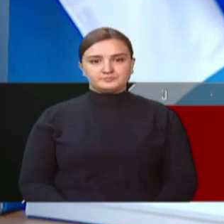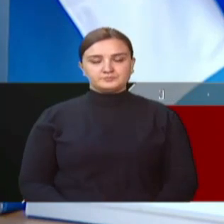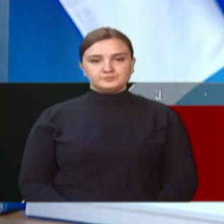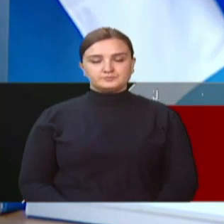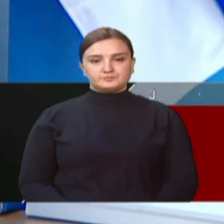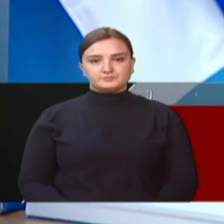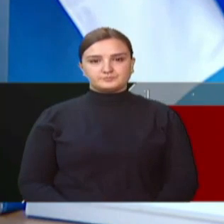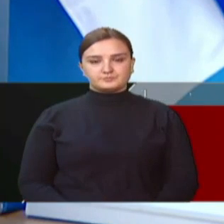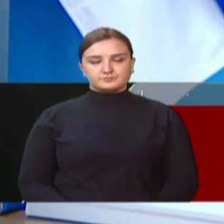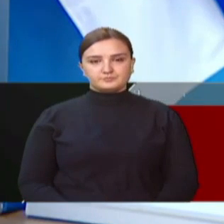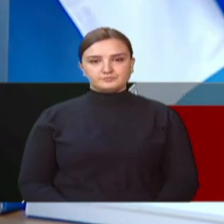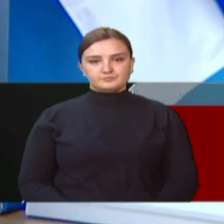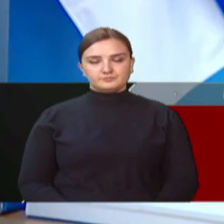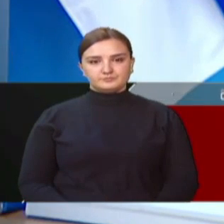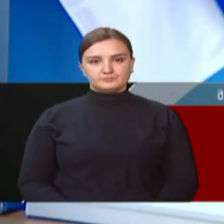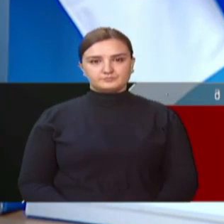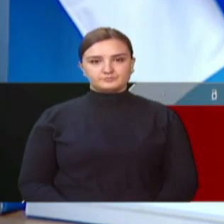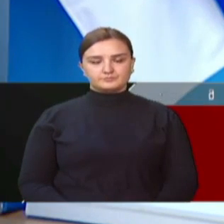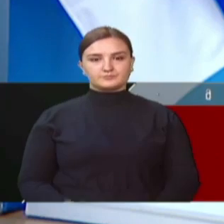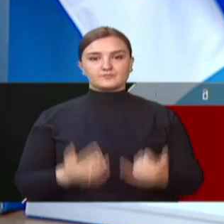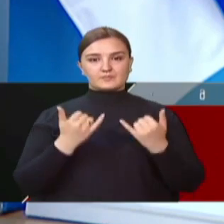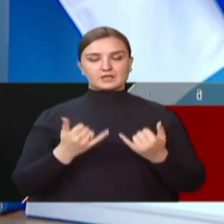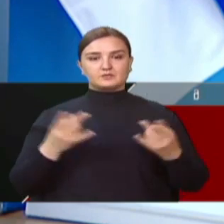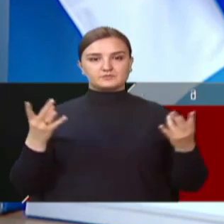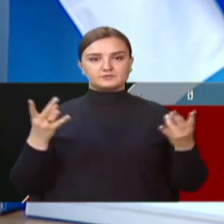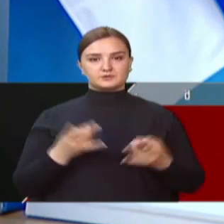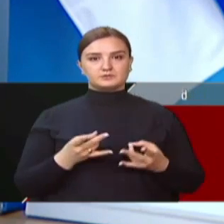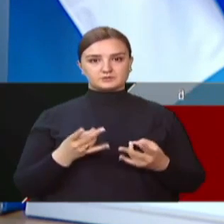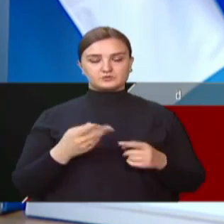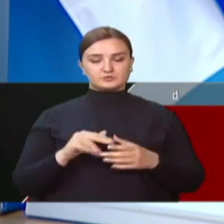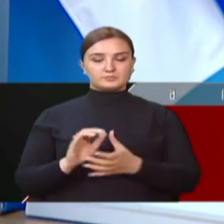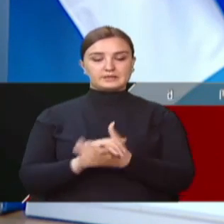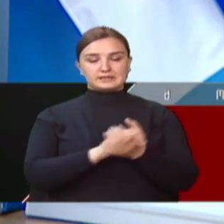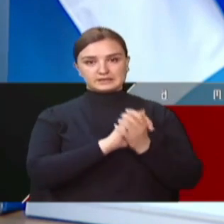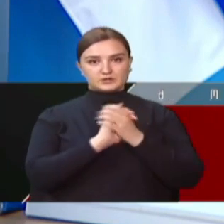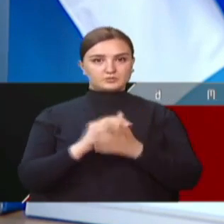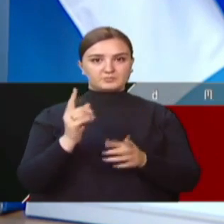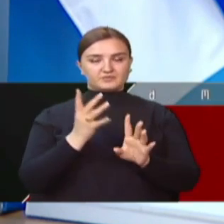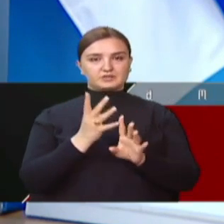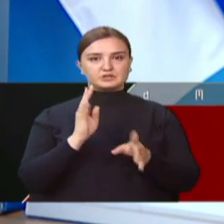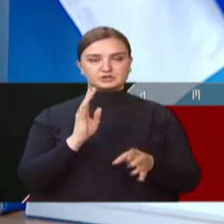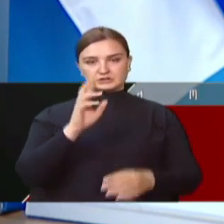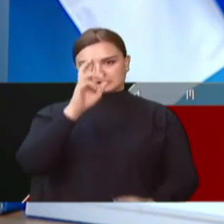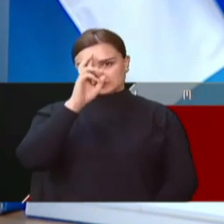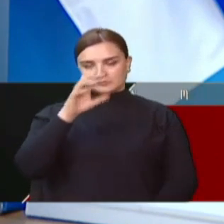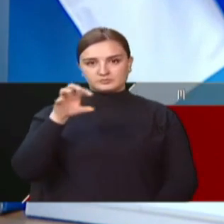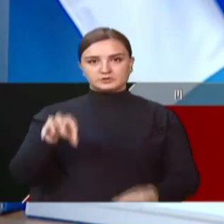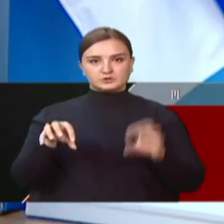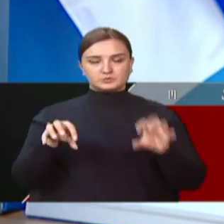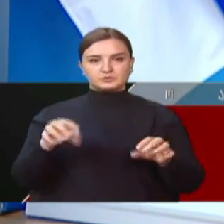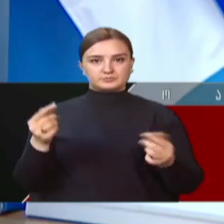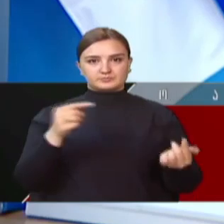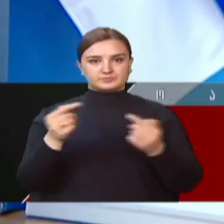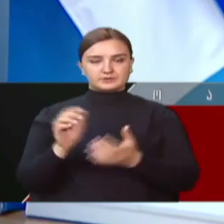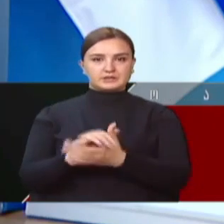პარლამენტთან კონფრონტაციაში. ჩვენ ახლა გვჭირდება ერთიანობა და პირველ რიგში სახელმწიფო ინსტიტუტების